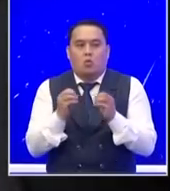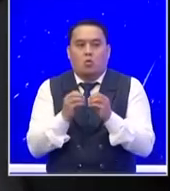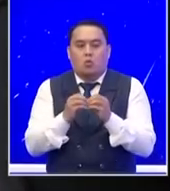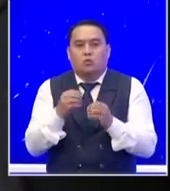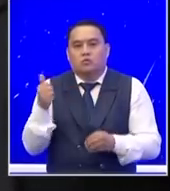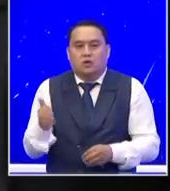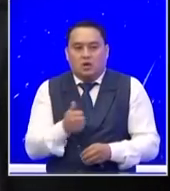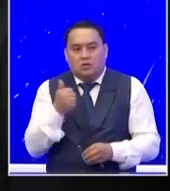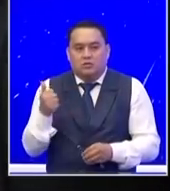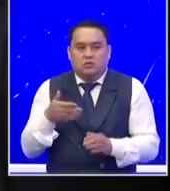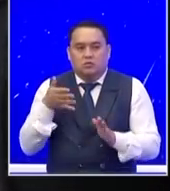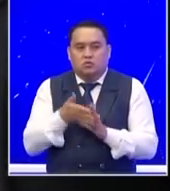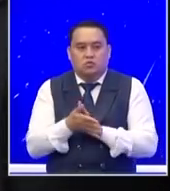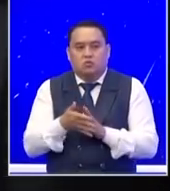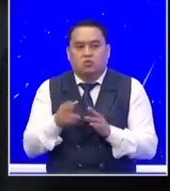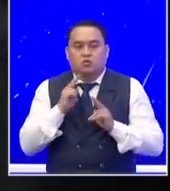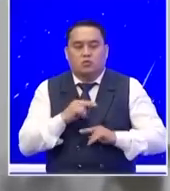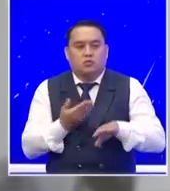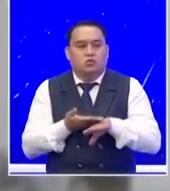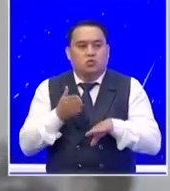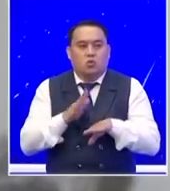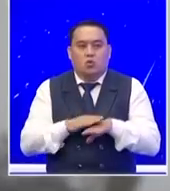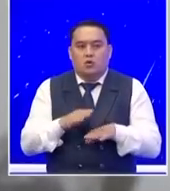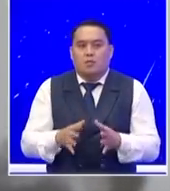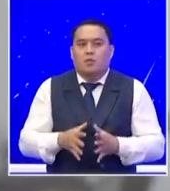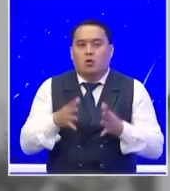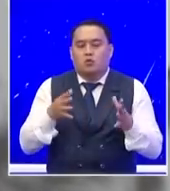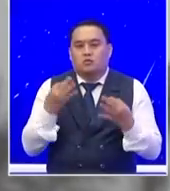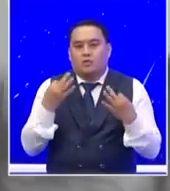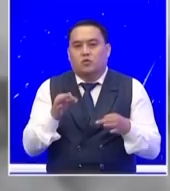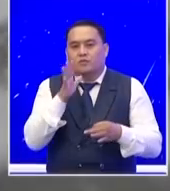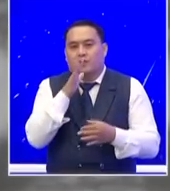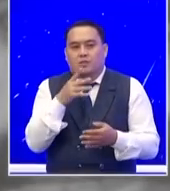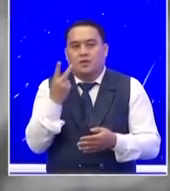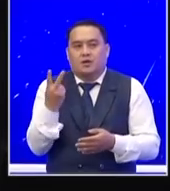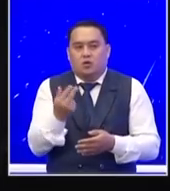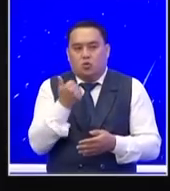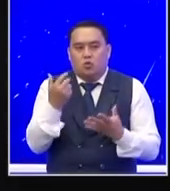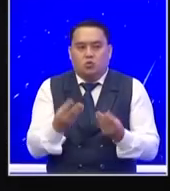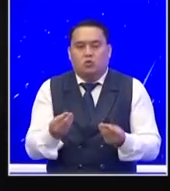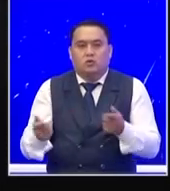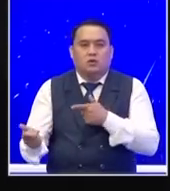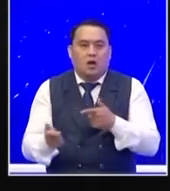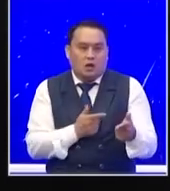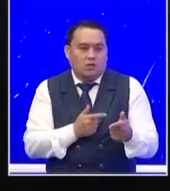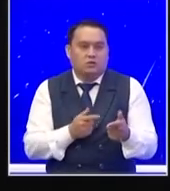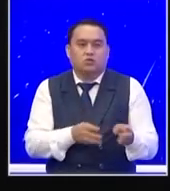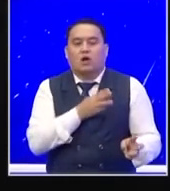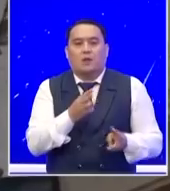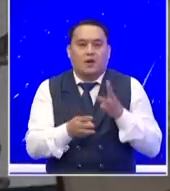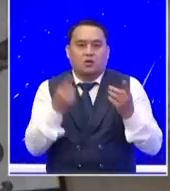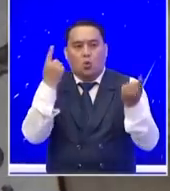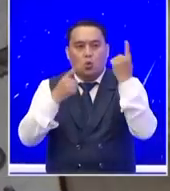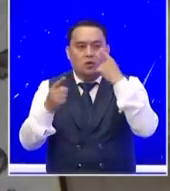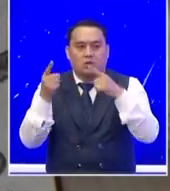уақыт жұмсайды. Кейгездері жұмыстың қиындығына, көлеміне, бос уақытқа байланысты 1-2 күнге дейін дайындайды. Бәрі шабыт пен